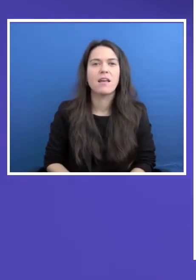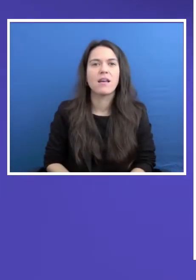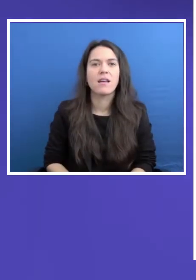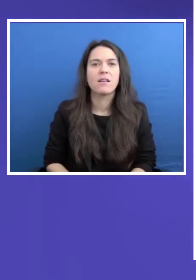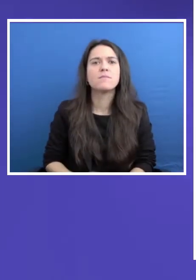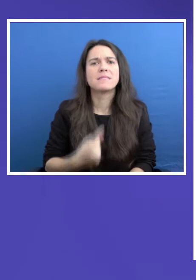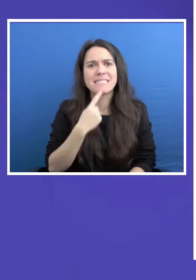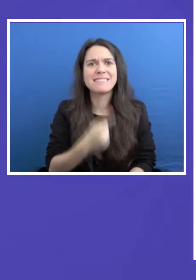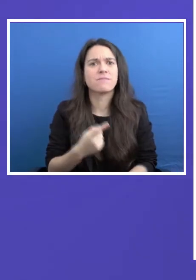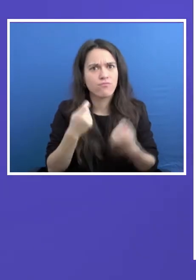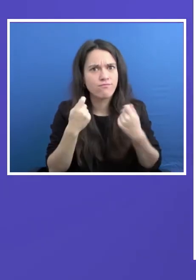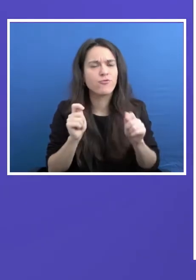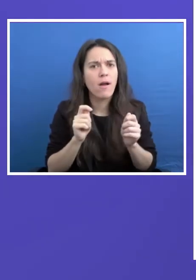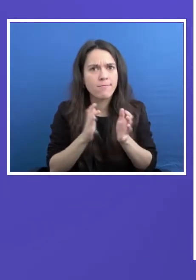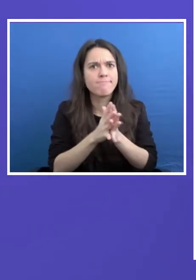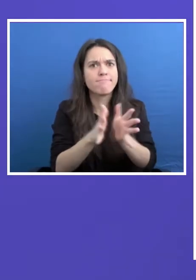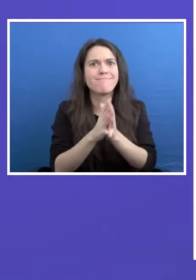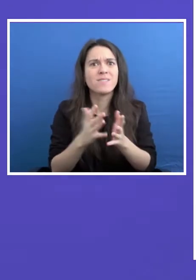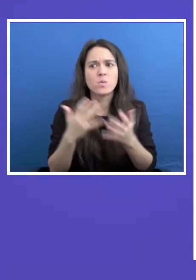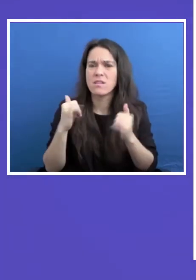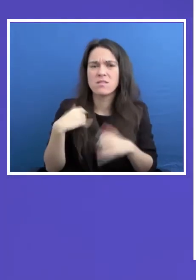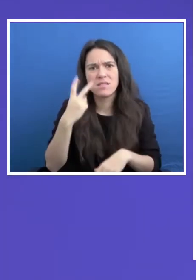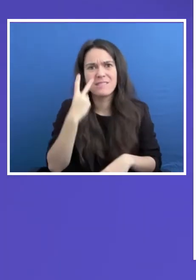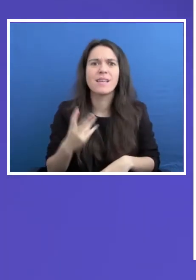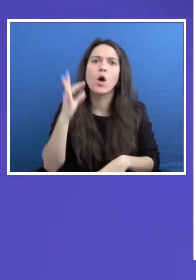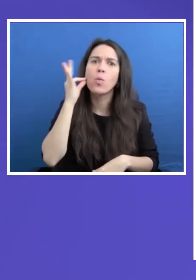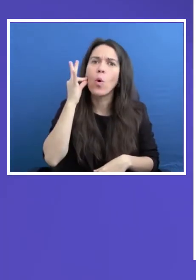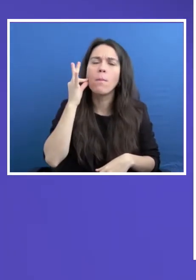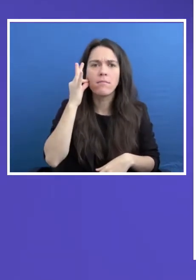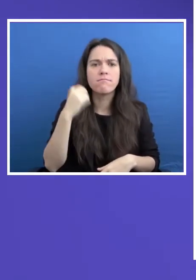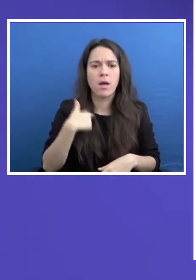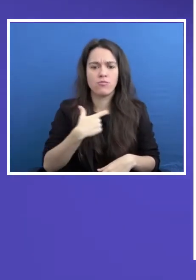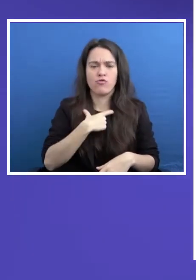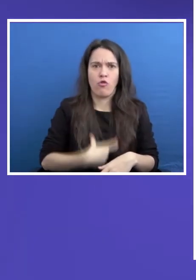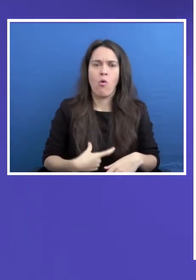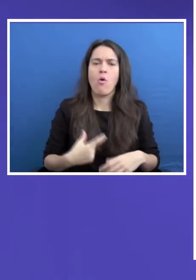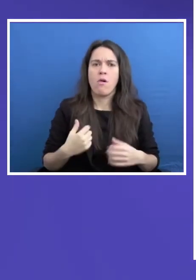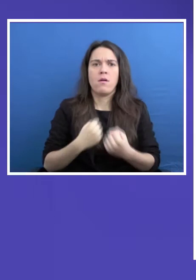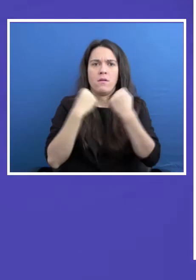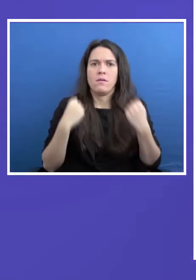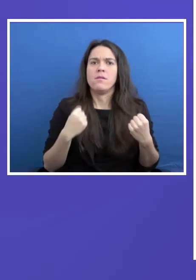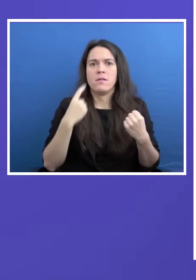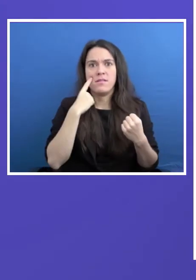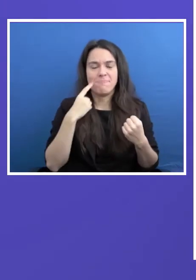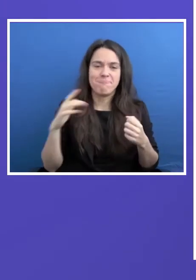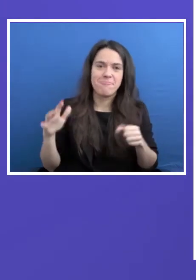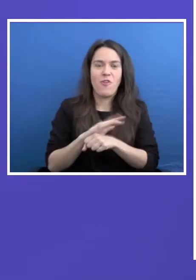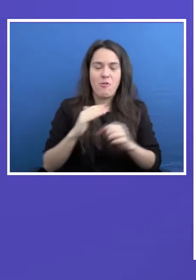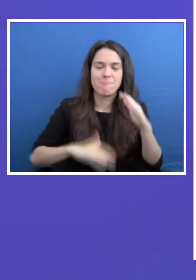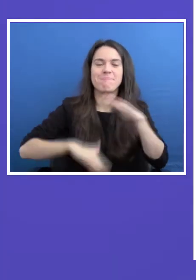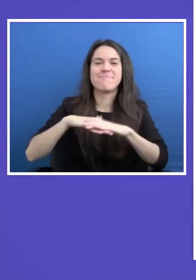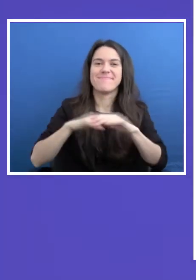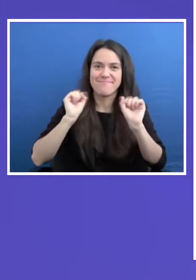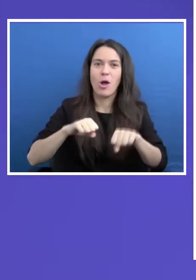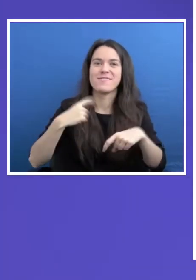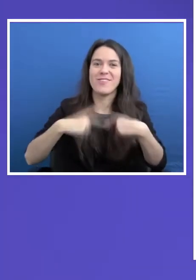الجديد قدرات في بناء الشخصيه. يعني يبني شخصيته من نفسه بقى من هو صغير. انا دلوقتي شايف فلان قدوتي